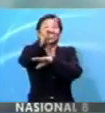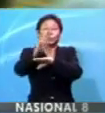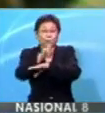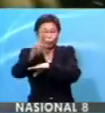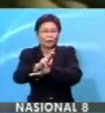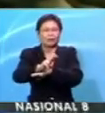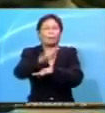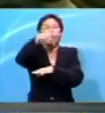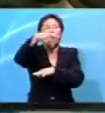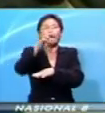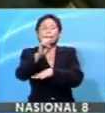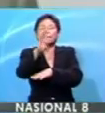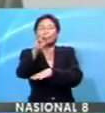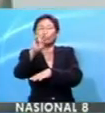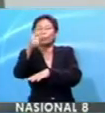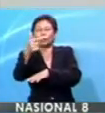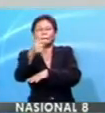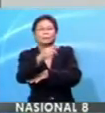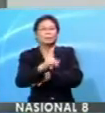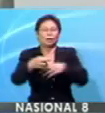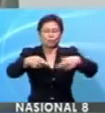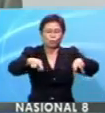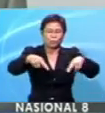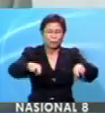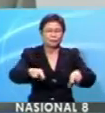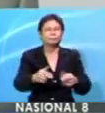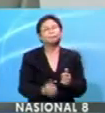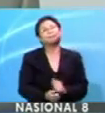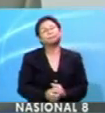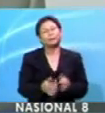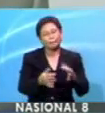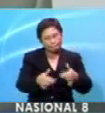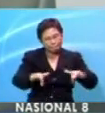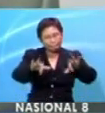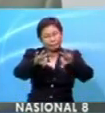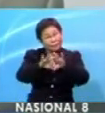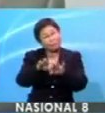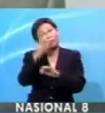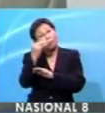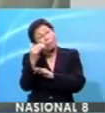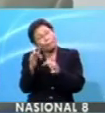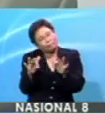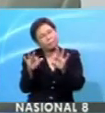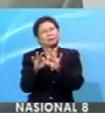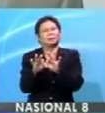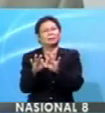an dan peritan yang penting untuk membawa mereka yang sudah pun terlibat dalam